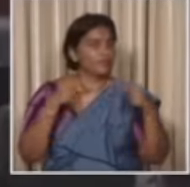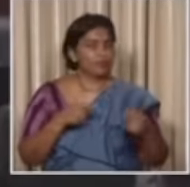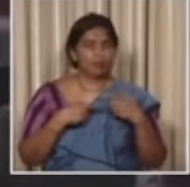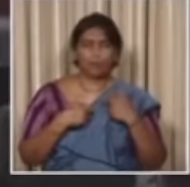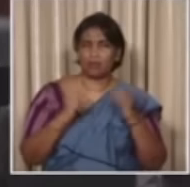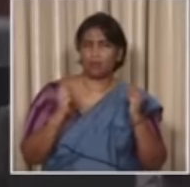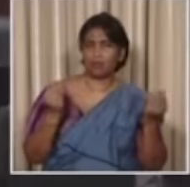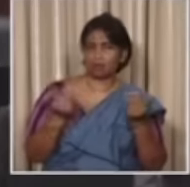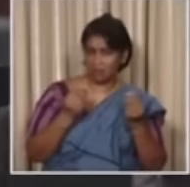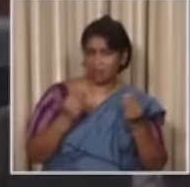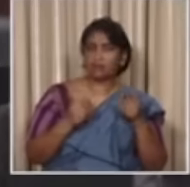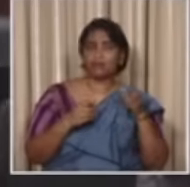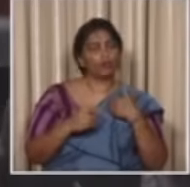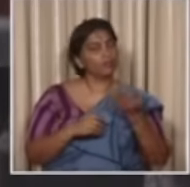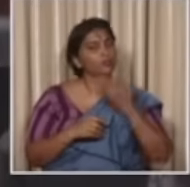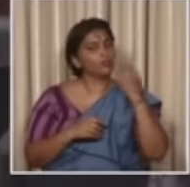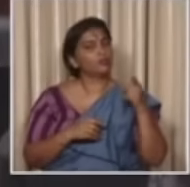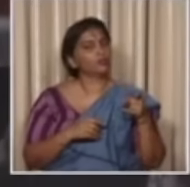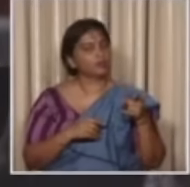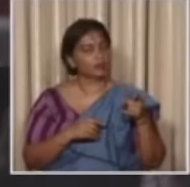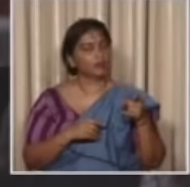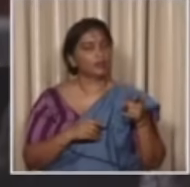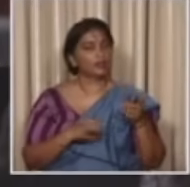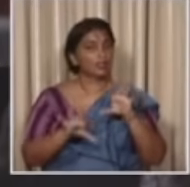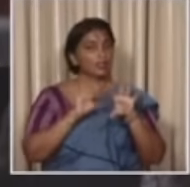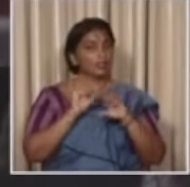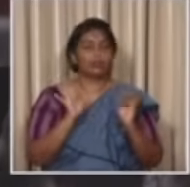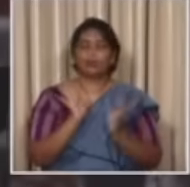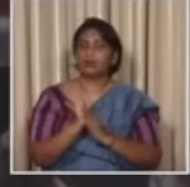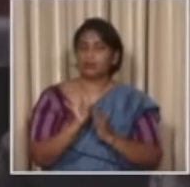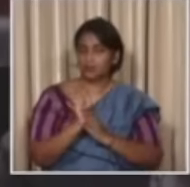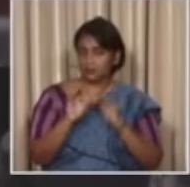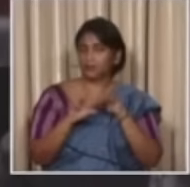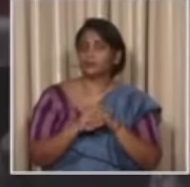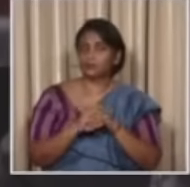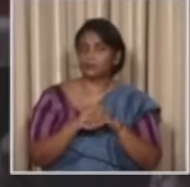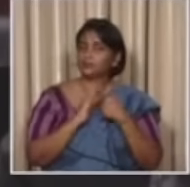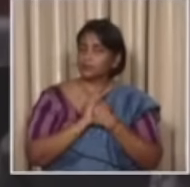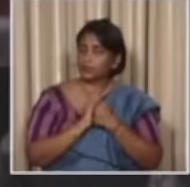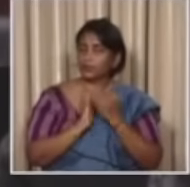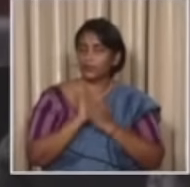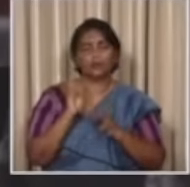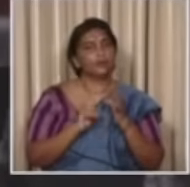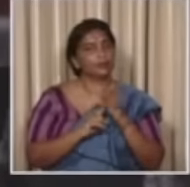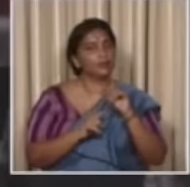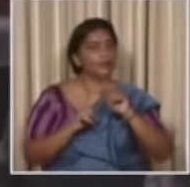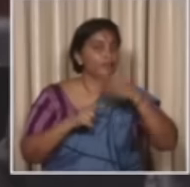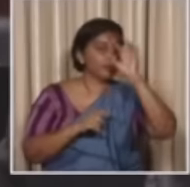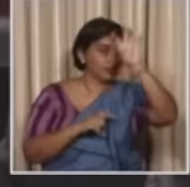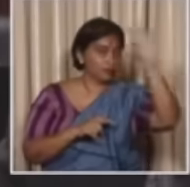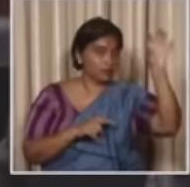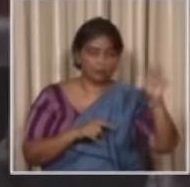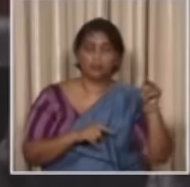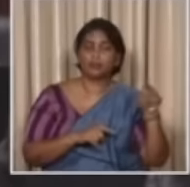පත් වෙන්නේ නැතිනම් අපිට පුළුවන් තේරීම්කාරක සභාවක් පත් කරන්න. ගරු මූලාසනාරූඪ මන්ත්‍රීතුමනි වෙන රටවල